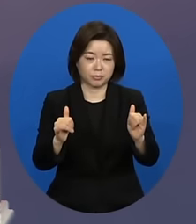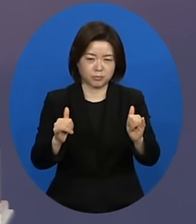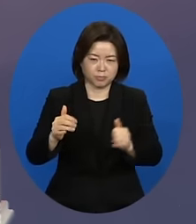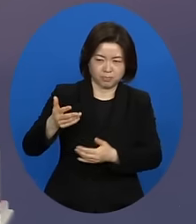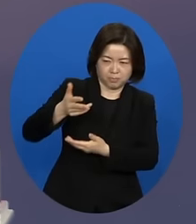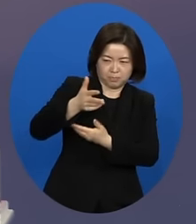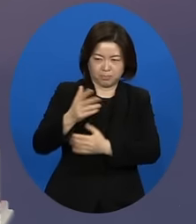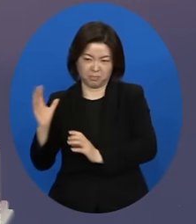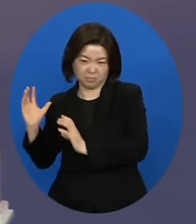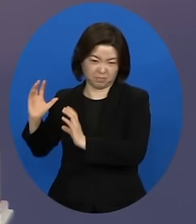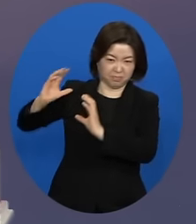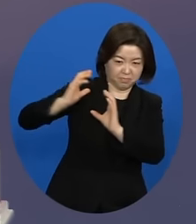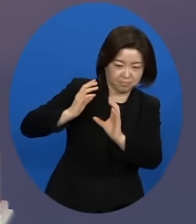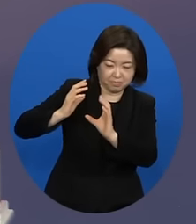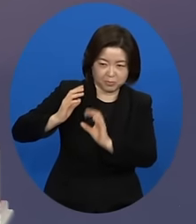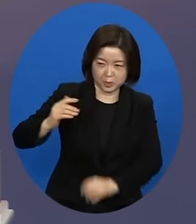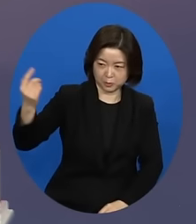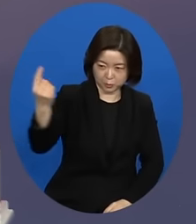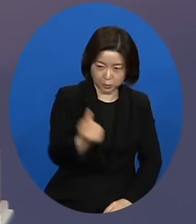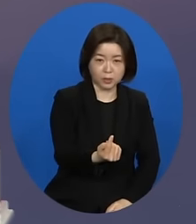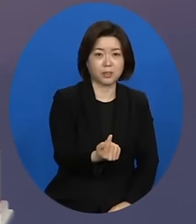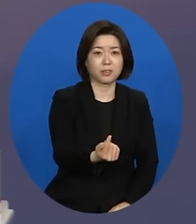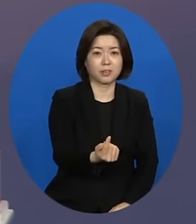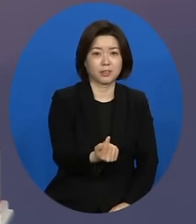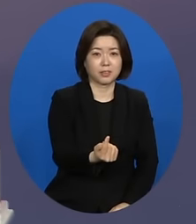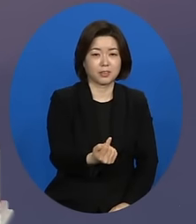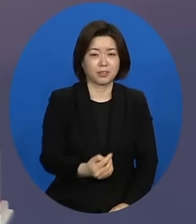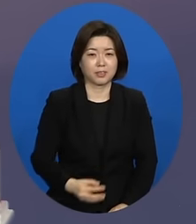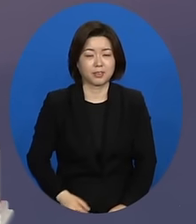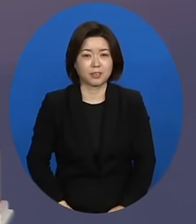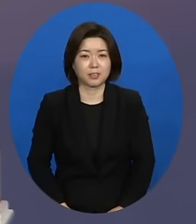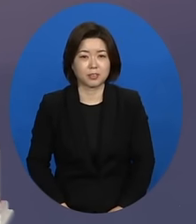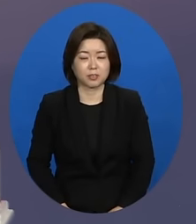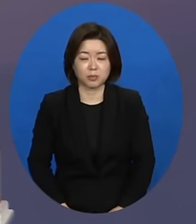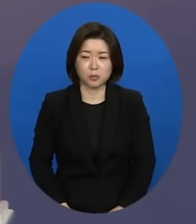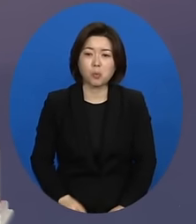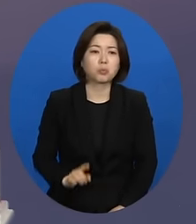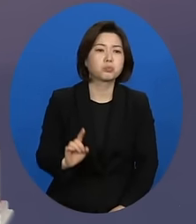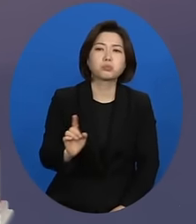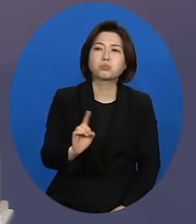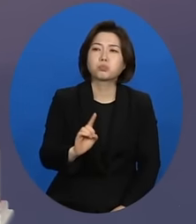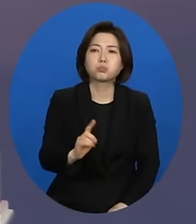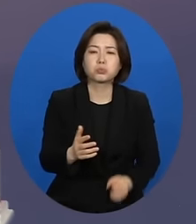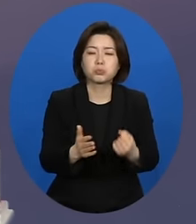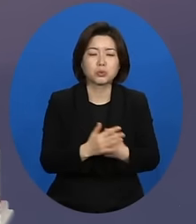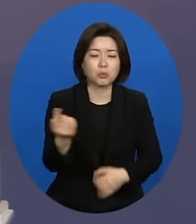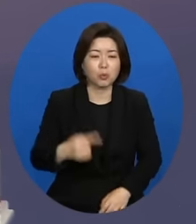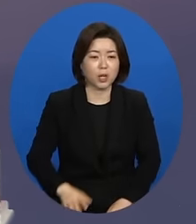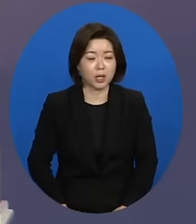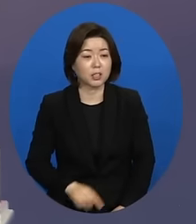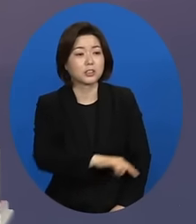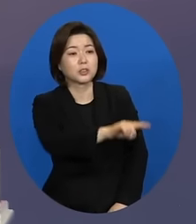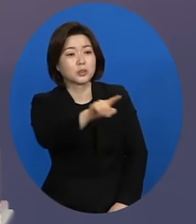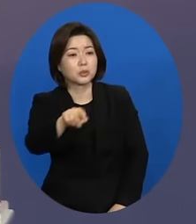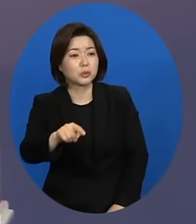들고 왔어요. 뭐 하러 오셨어요? 너희들 찍는